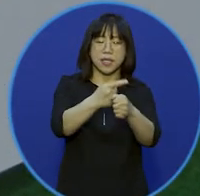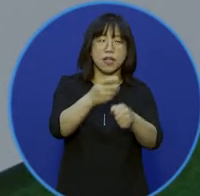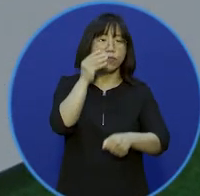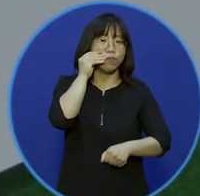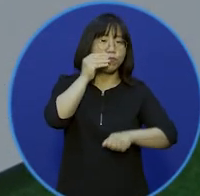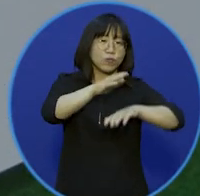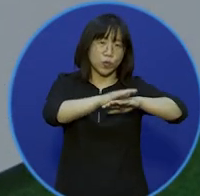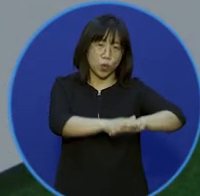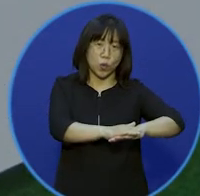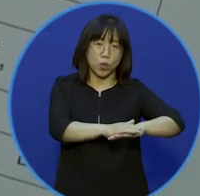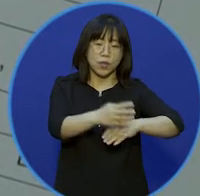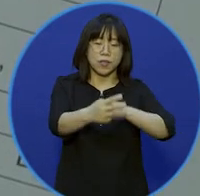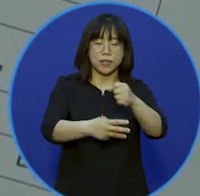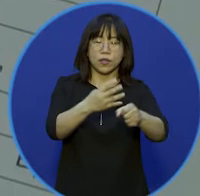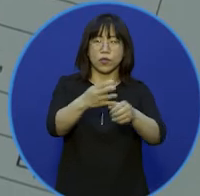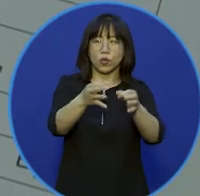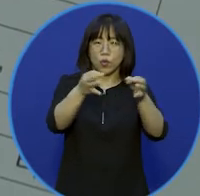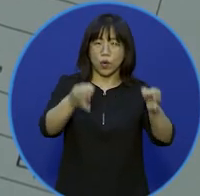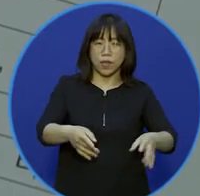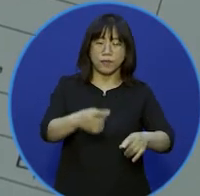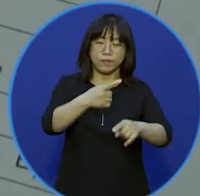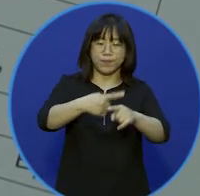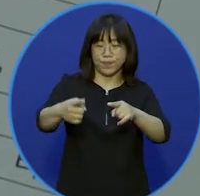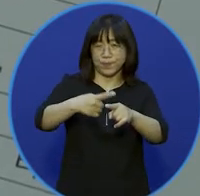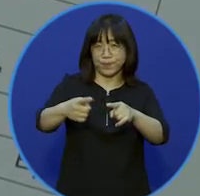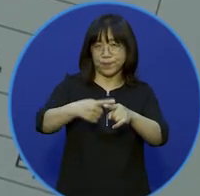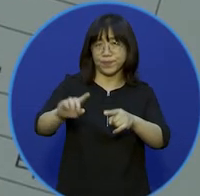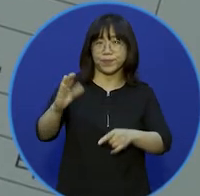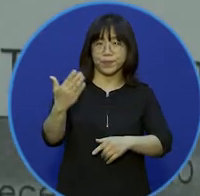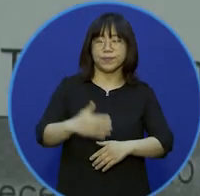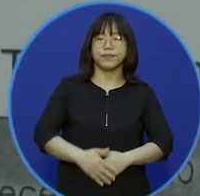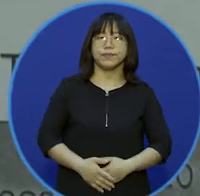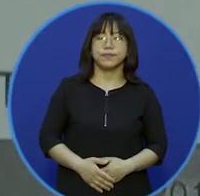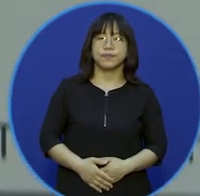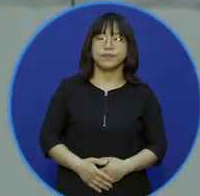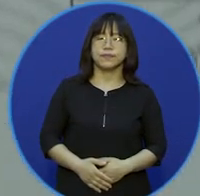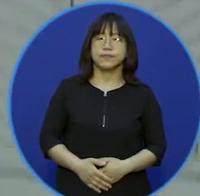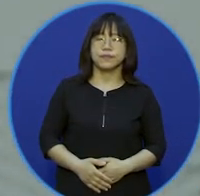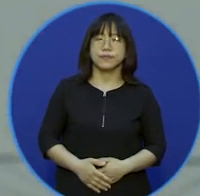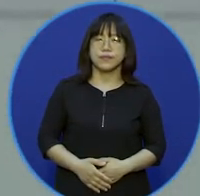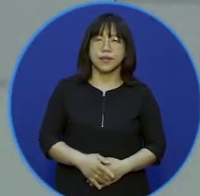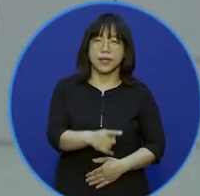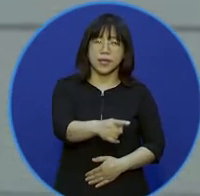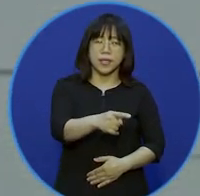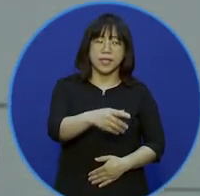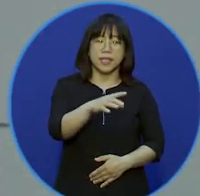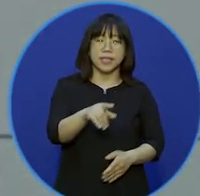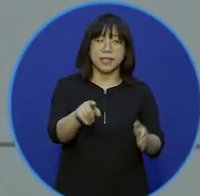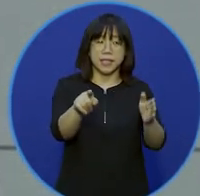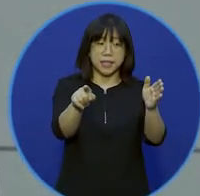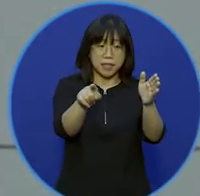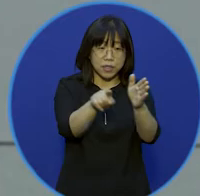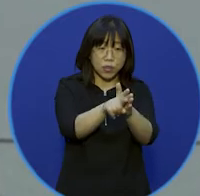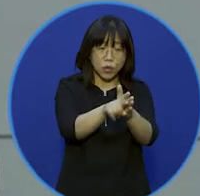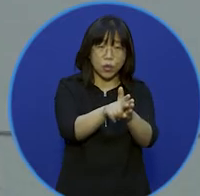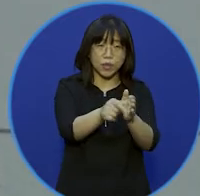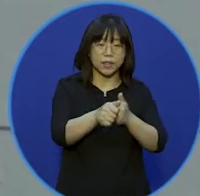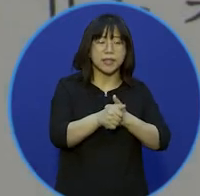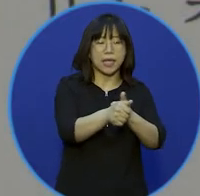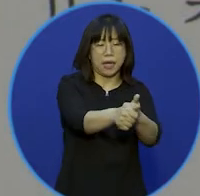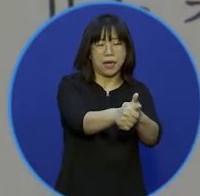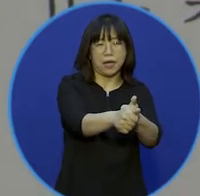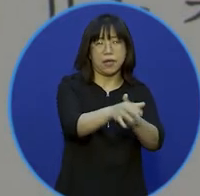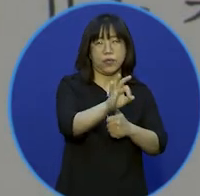거치, 4년 균등 분할 상환하면 됩니다. 여신 기간에 신용담보 여력 조회 결과에 따라 선정된 지원